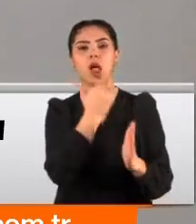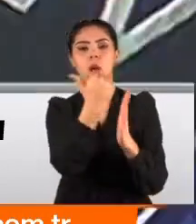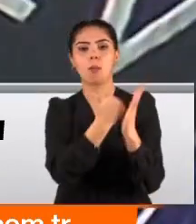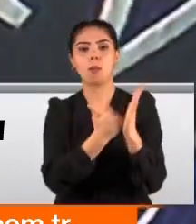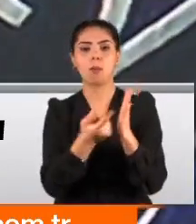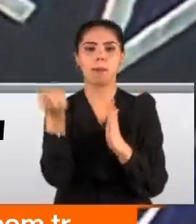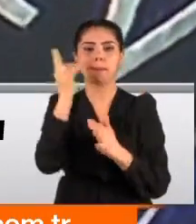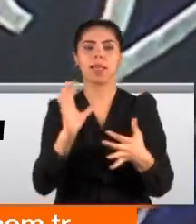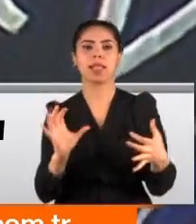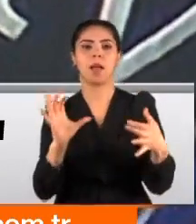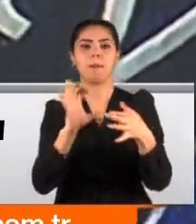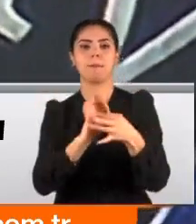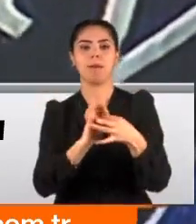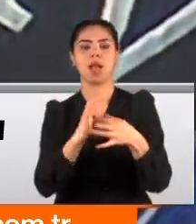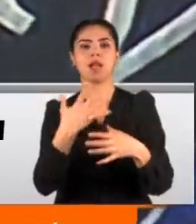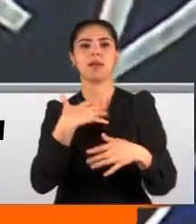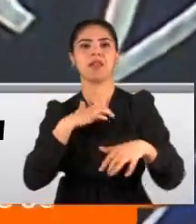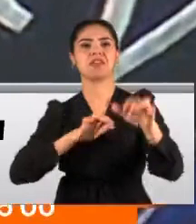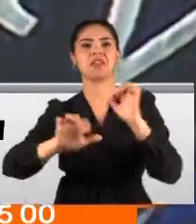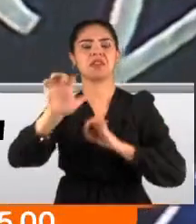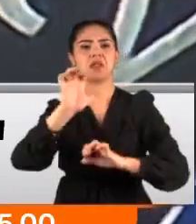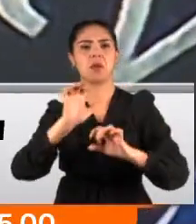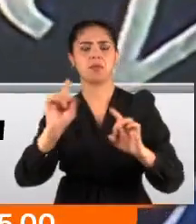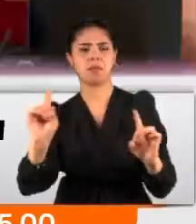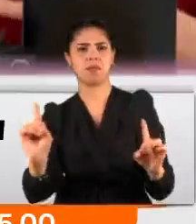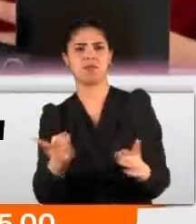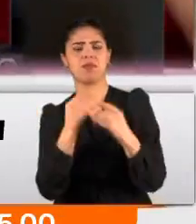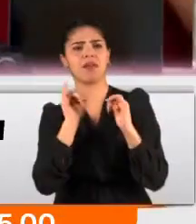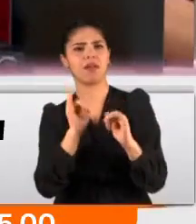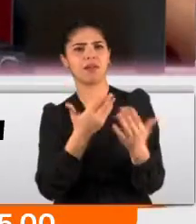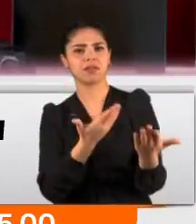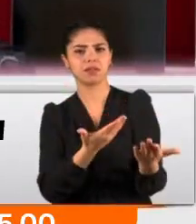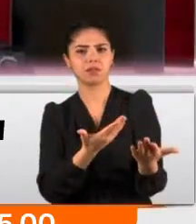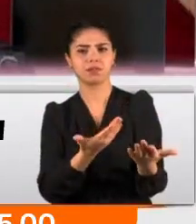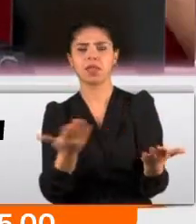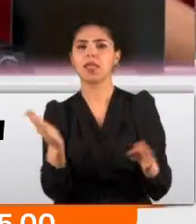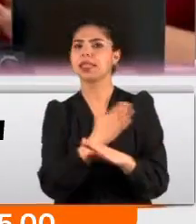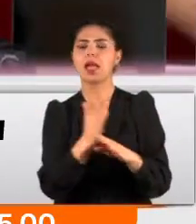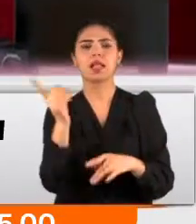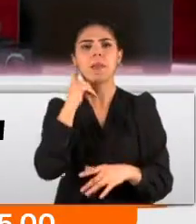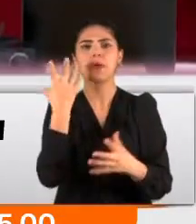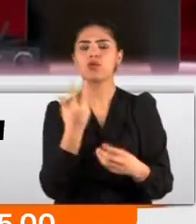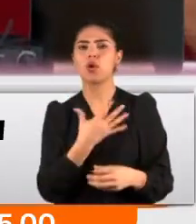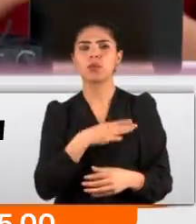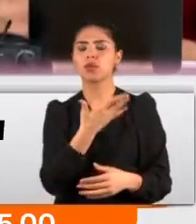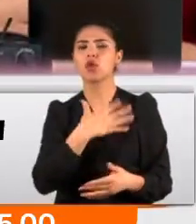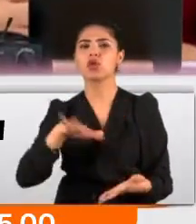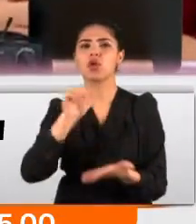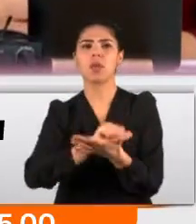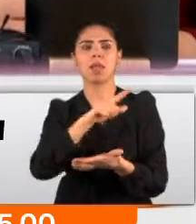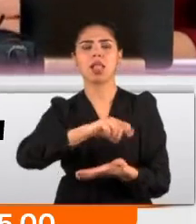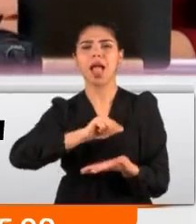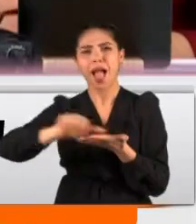bir kez daha bağlandı ama kendini savunma şekli yine değişmedi. Neden fenomen olmak istediniz? Sosyal medyada herkes sizi